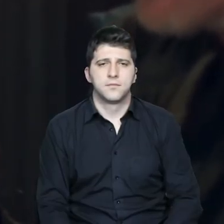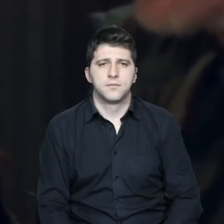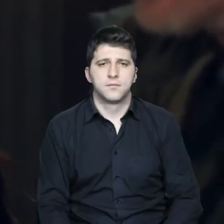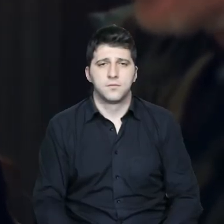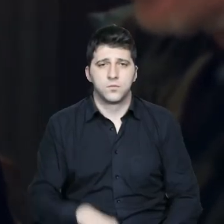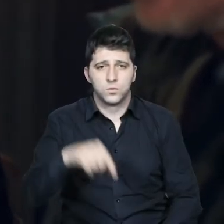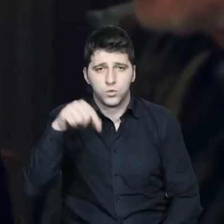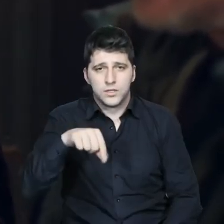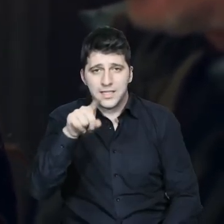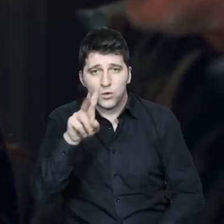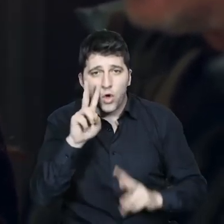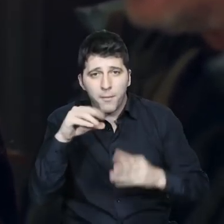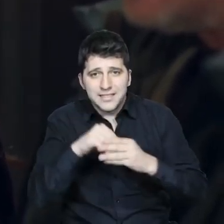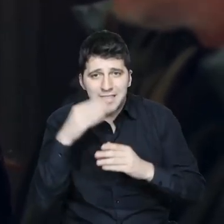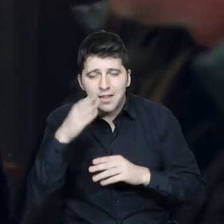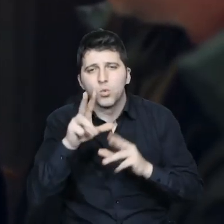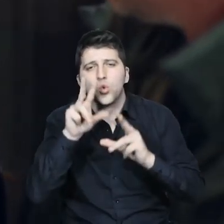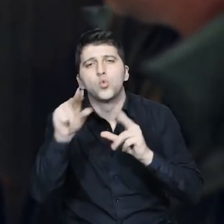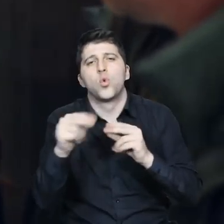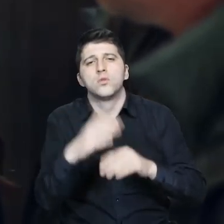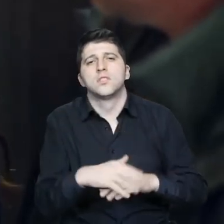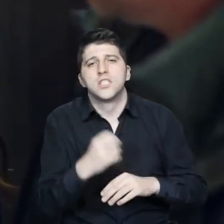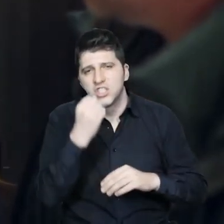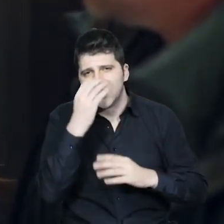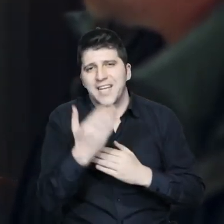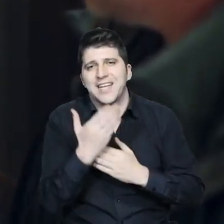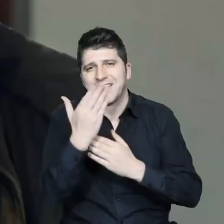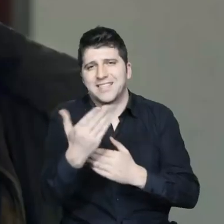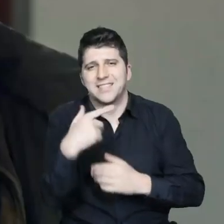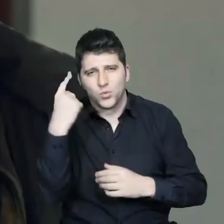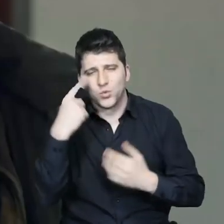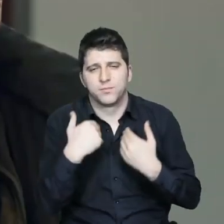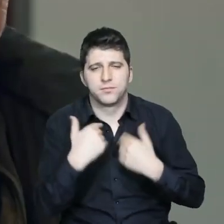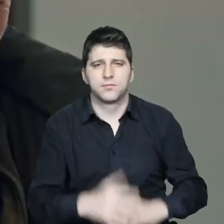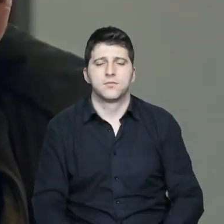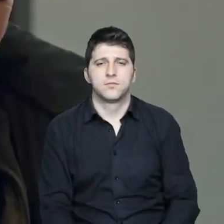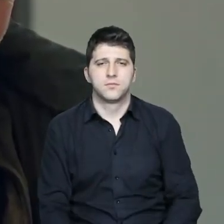Bugün seni görmeye geldim ama uyuyordum. Çiçek getirmiştim.